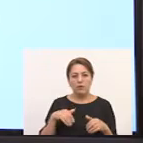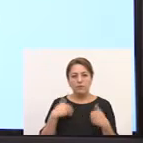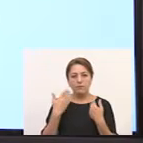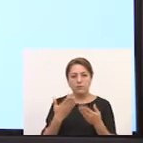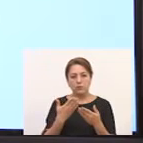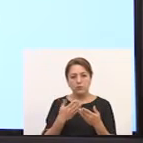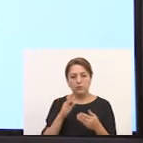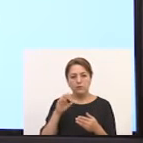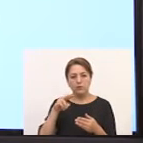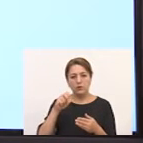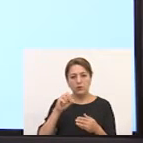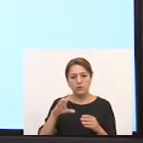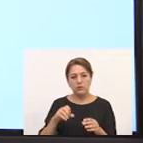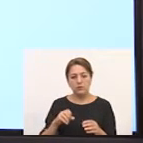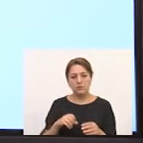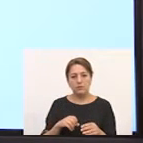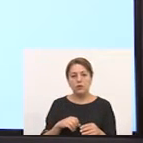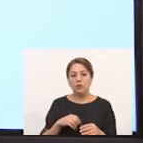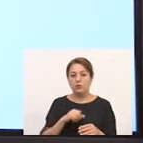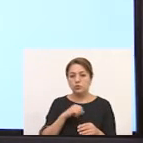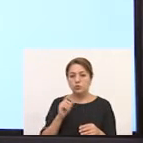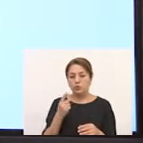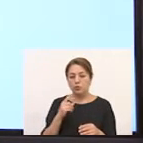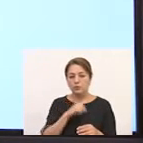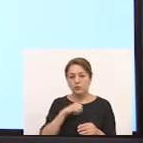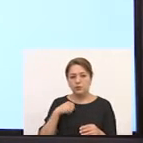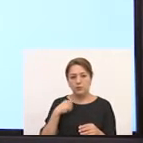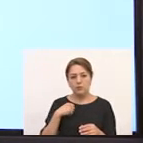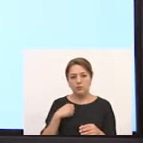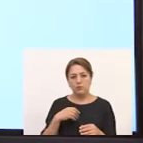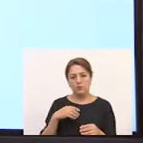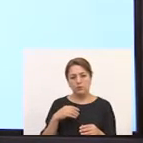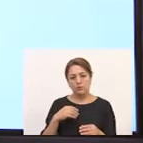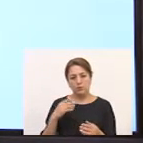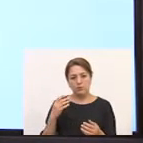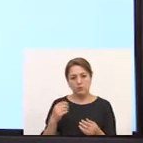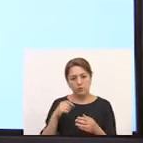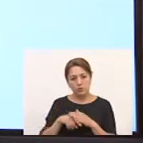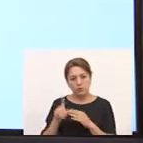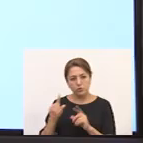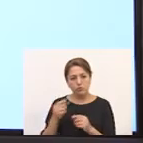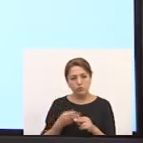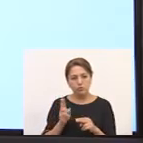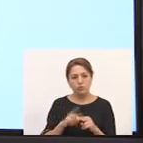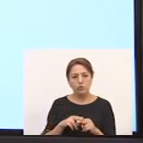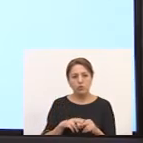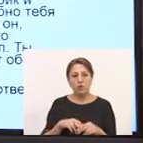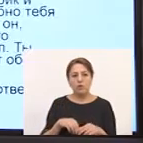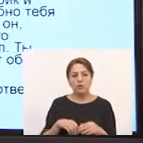властям, чтобы самому спастись. И держать ухо востро. Интересный фразеологизм, мы с ним еще